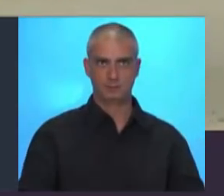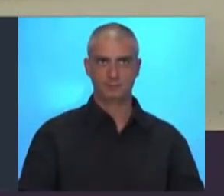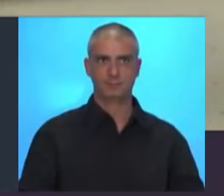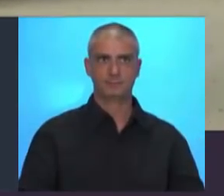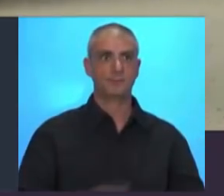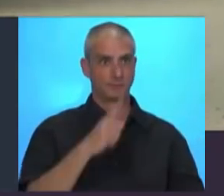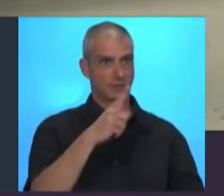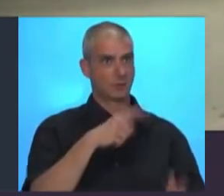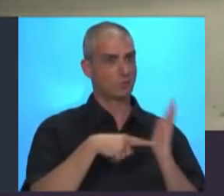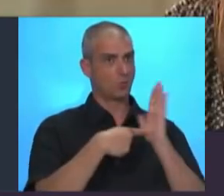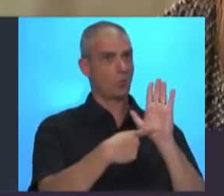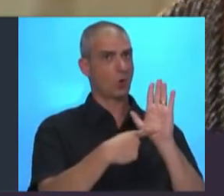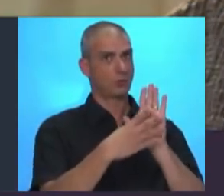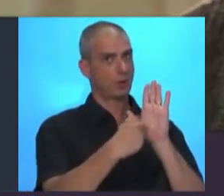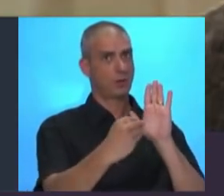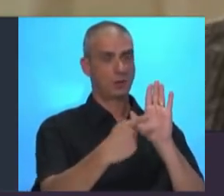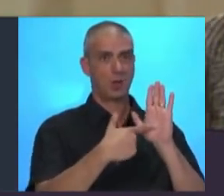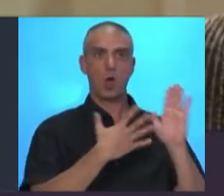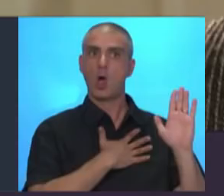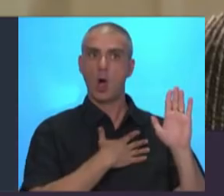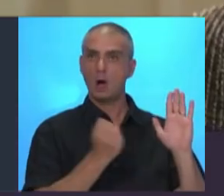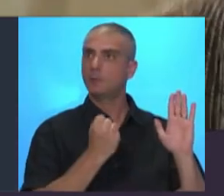את מודל לאומץ,